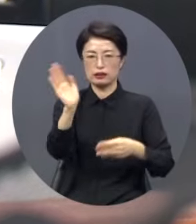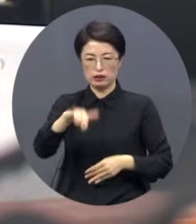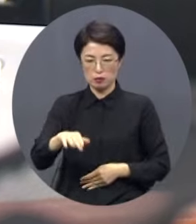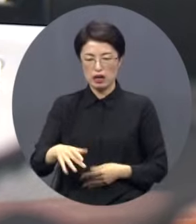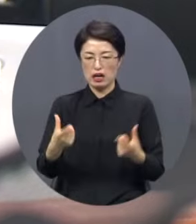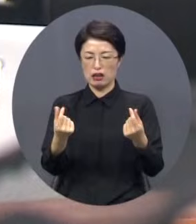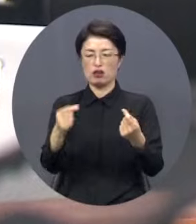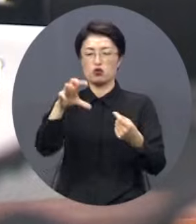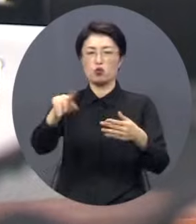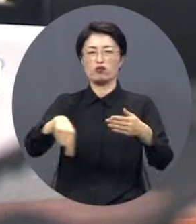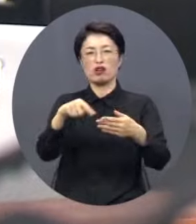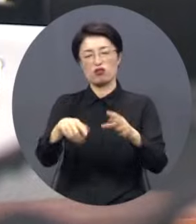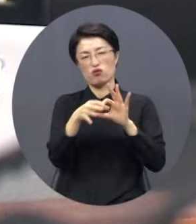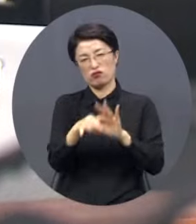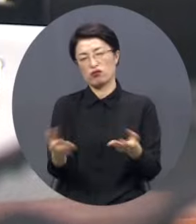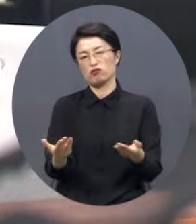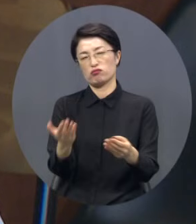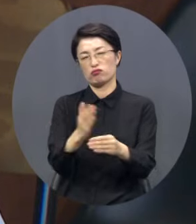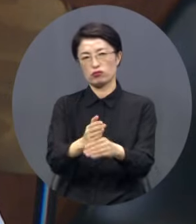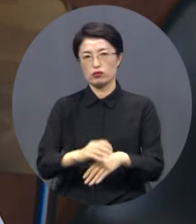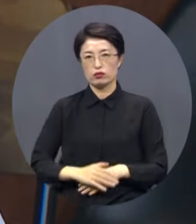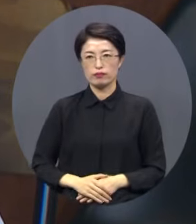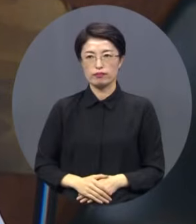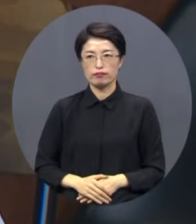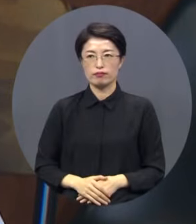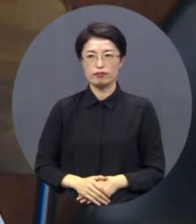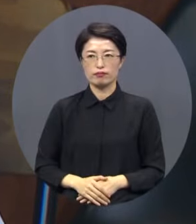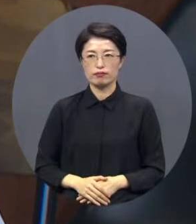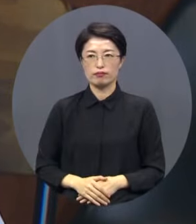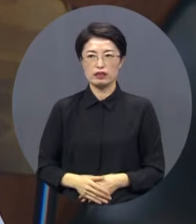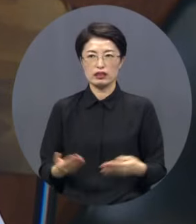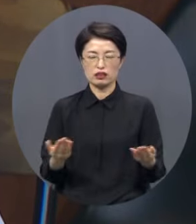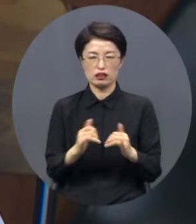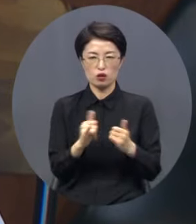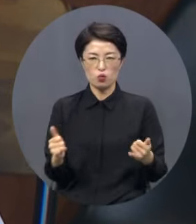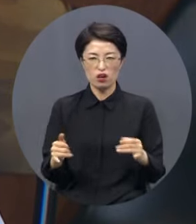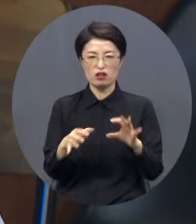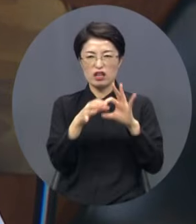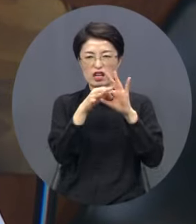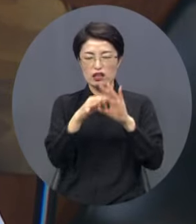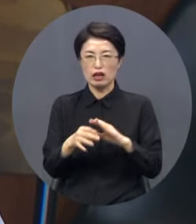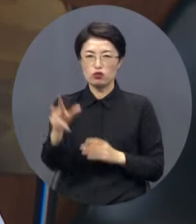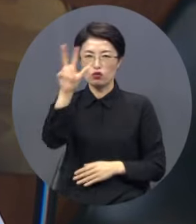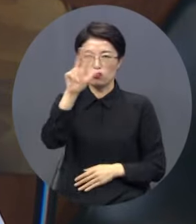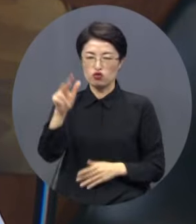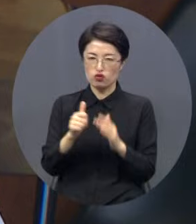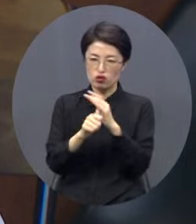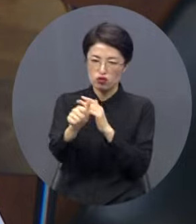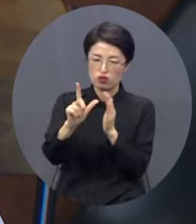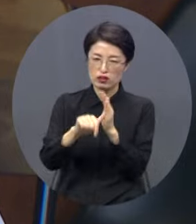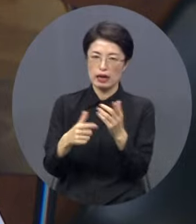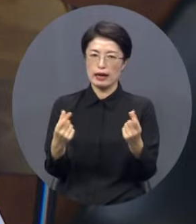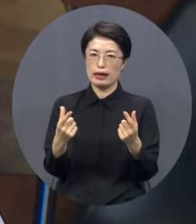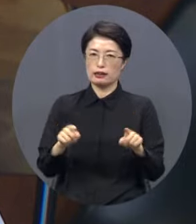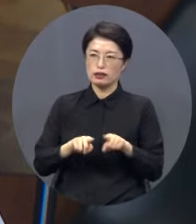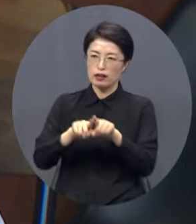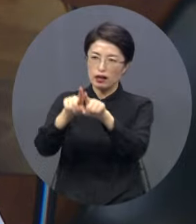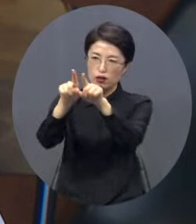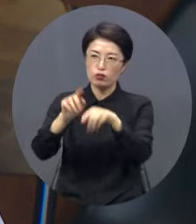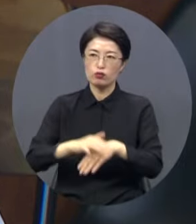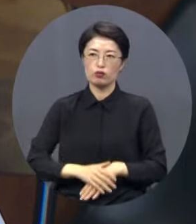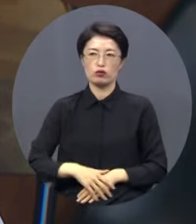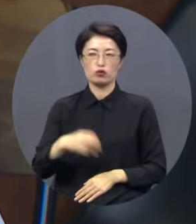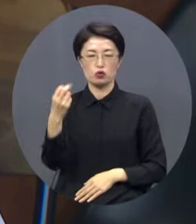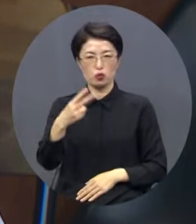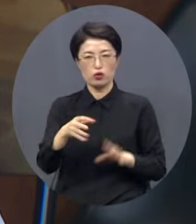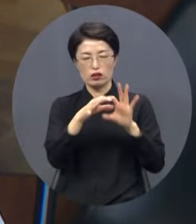일을 하고 있습니다. 직원들을 계속 도외 출장에 동행을 한다든지 저희도 마주치는 부분이 정말